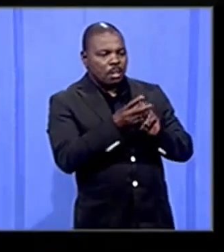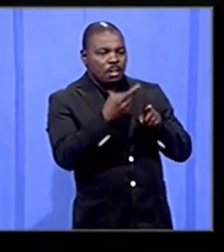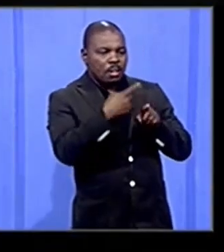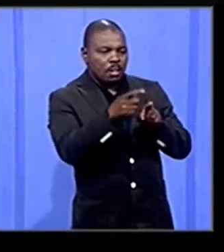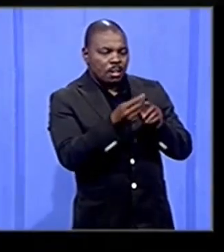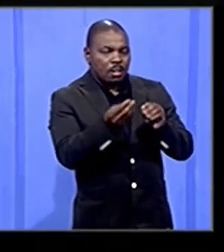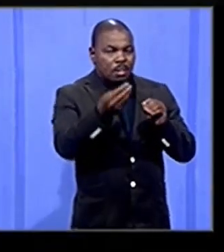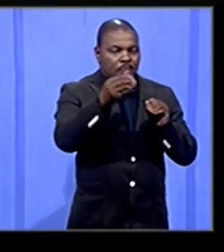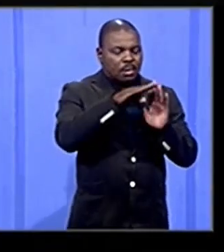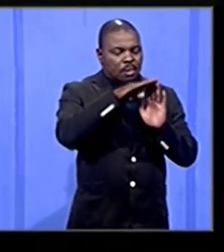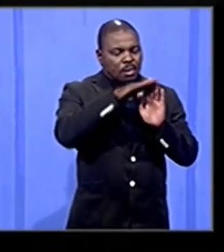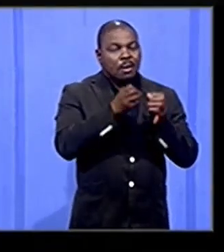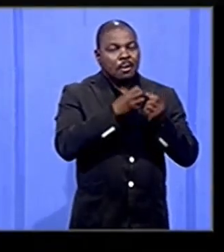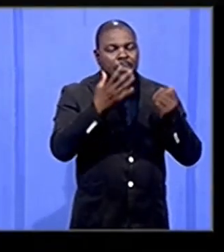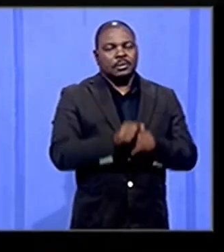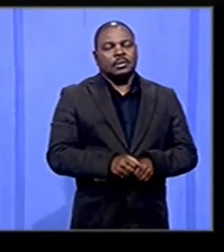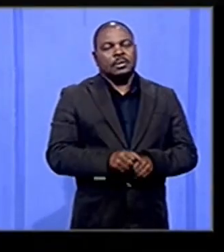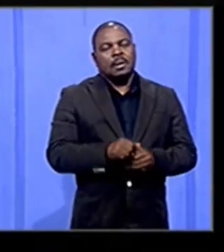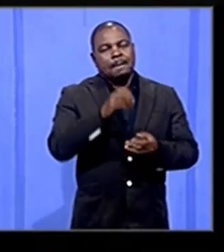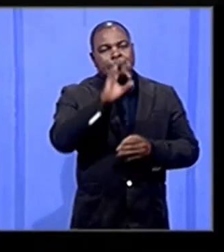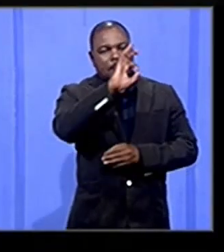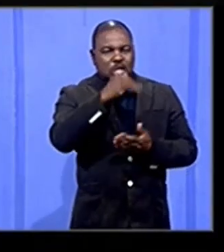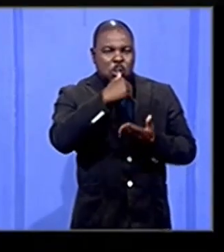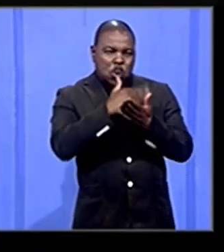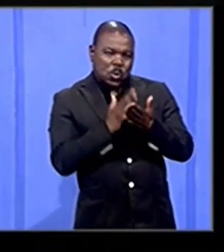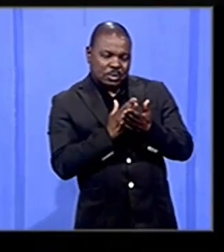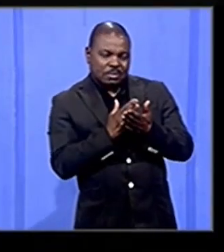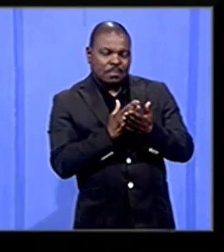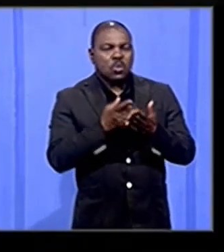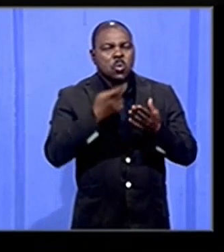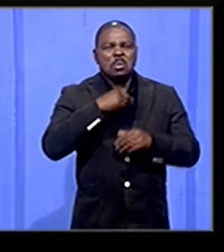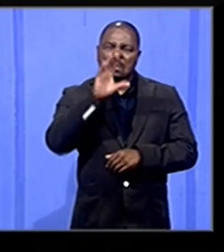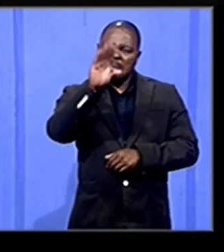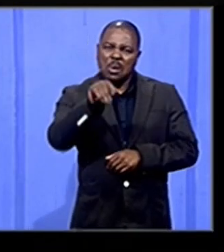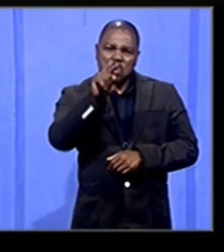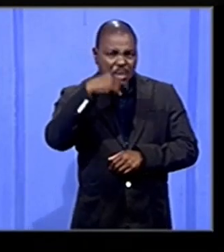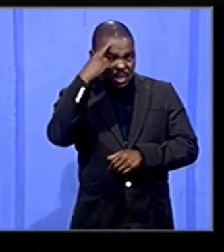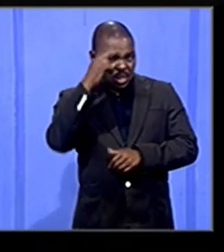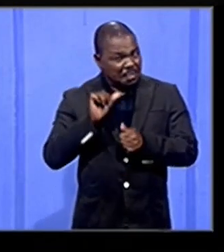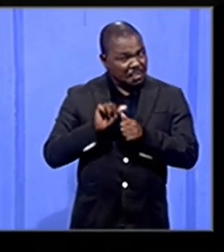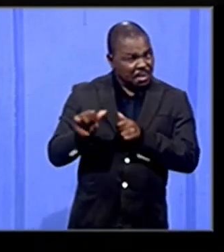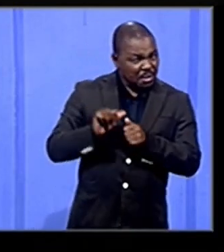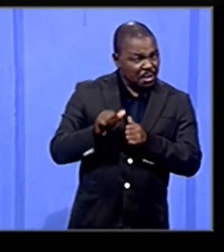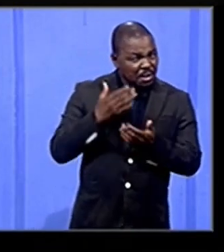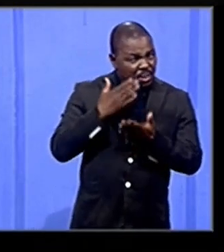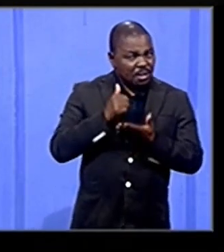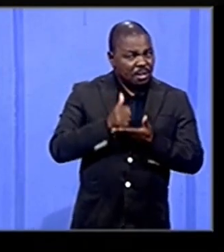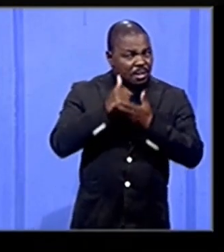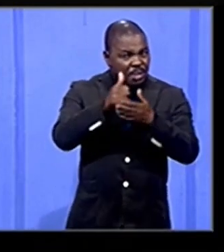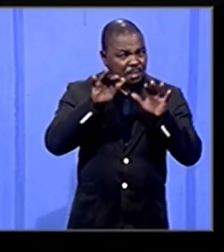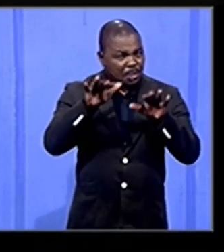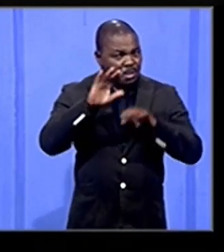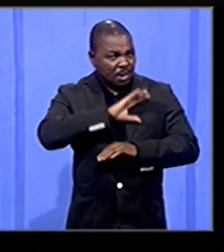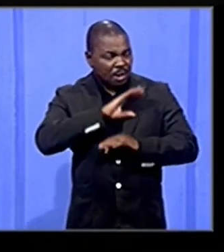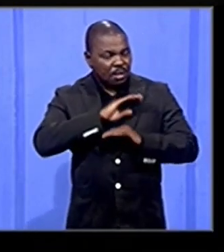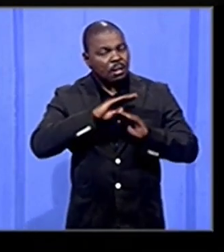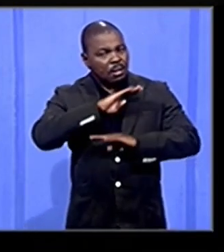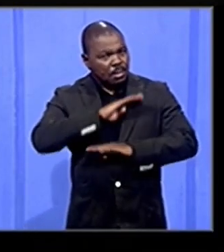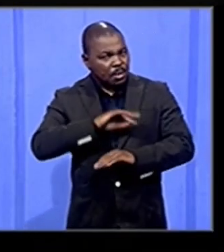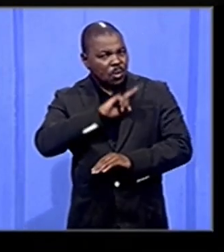ka 0.25%, gomme ra botšiša gore na o bona se se le kaone go ka imolla badiriši bao